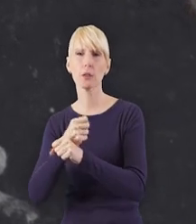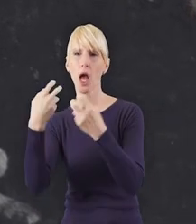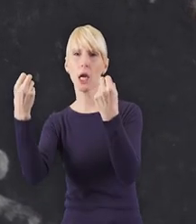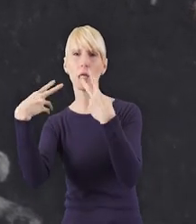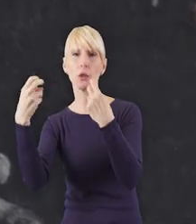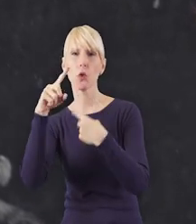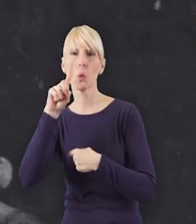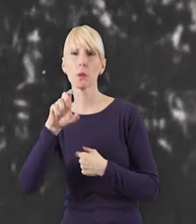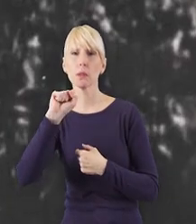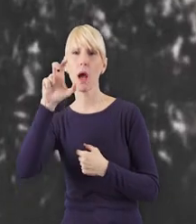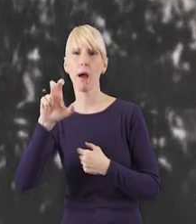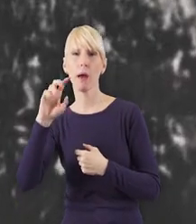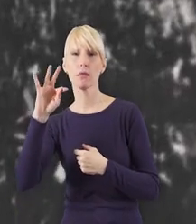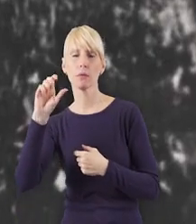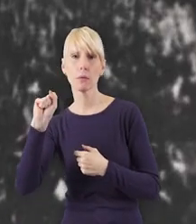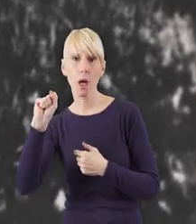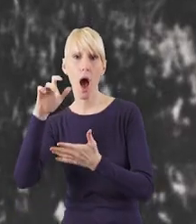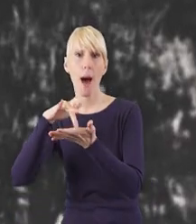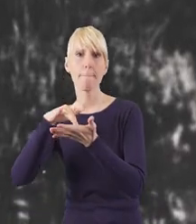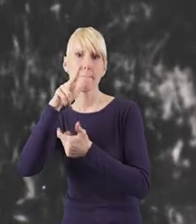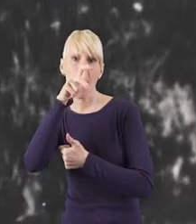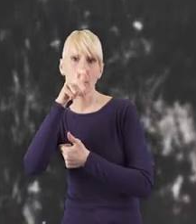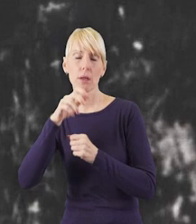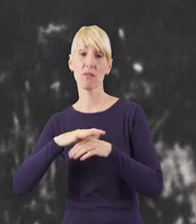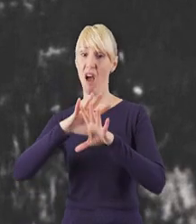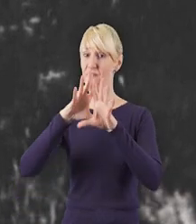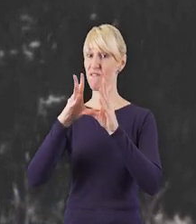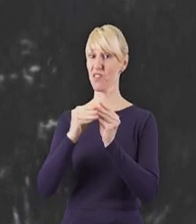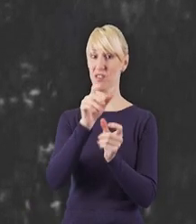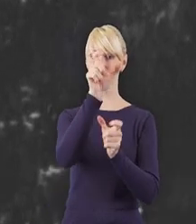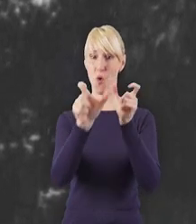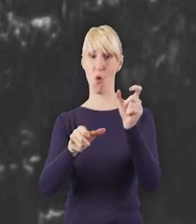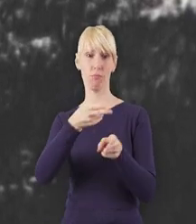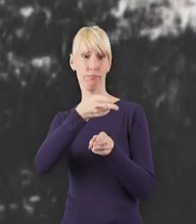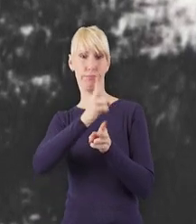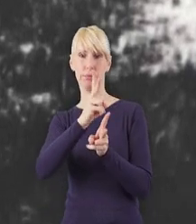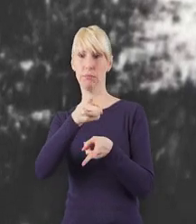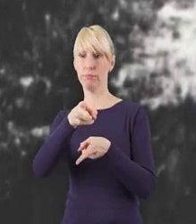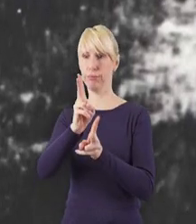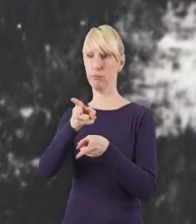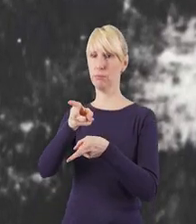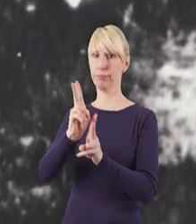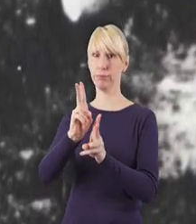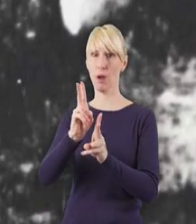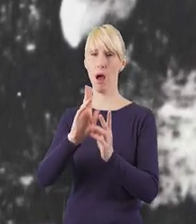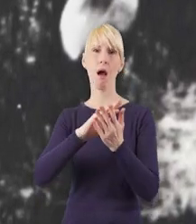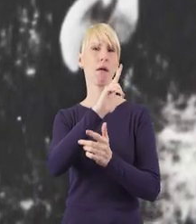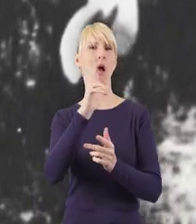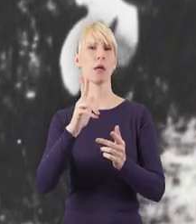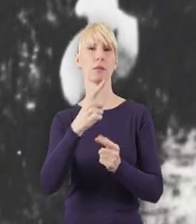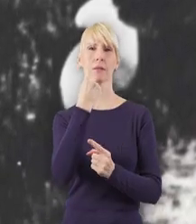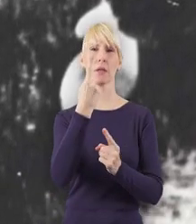w kinie Zachęta w Papianicach. Wszystkich rozstrzelano pojedynczym strzałem z pistoletu w tył